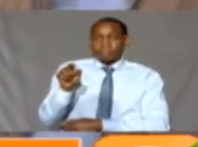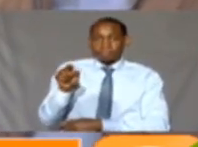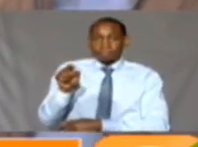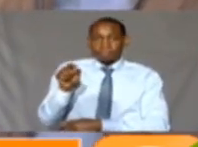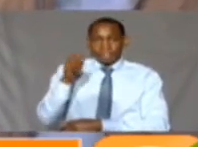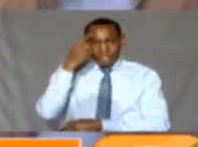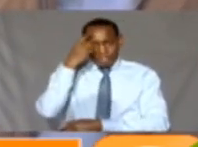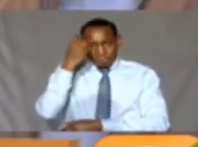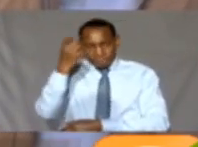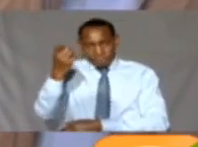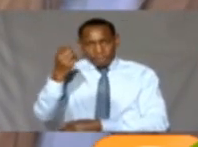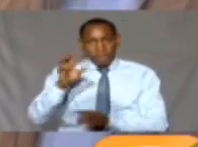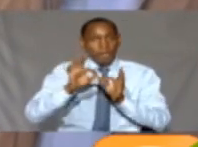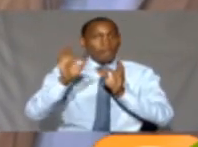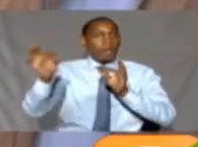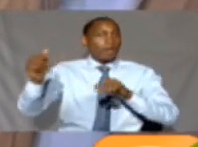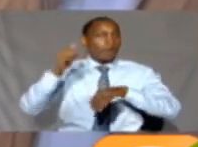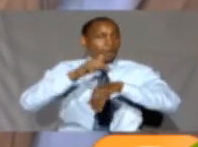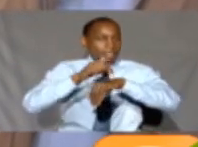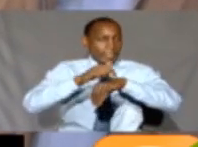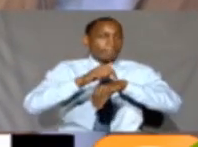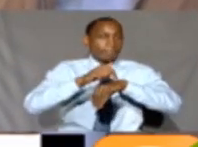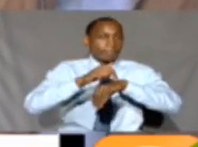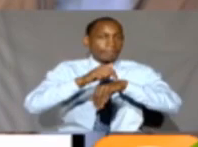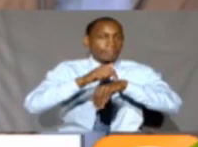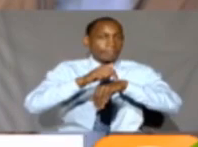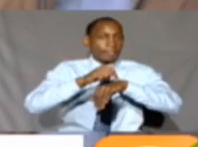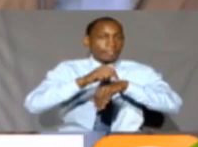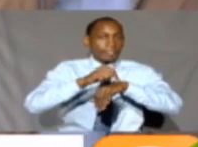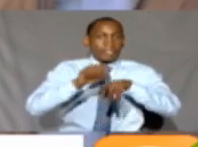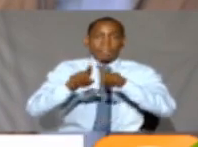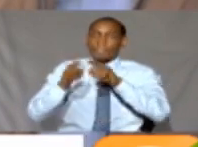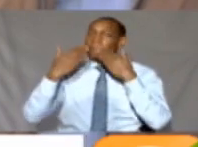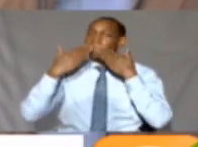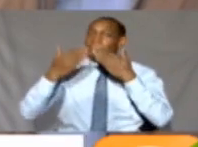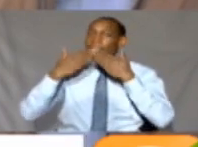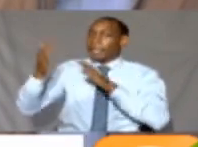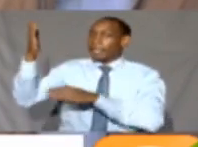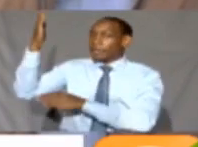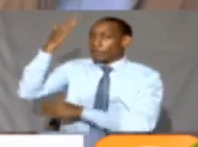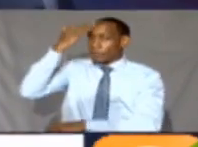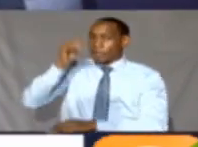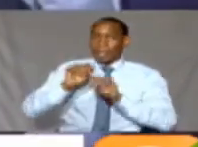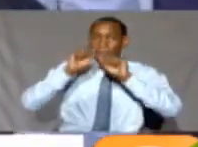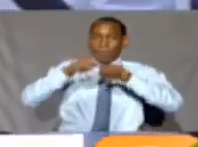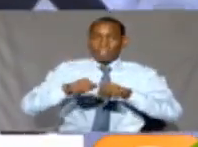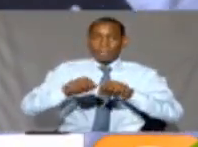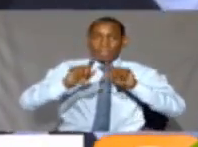mawazo kwa muda mrefu na nashukuru Mungu kwa sababu niliweza